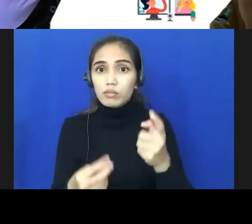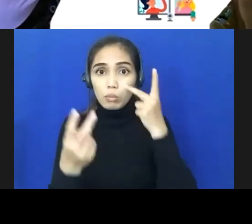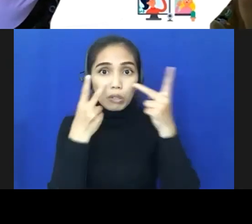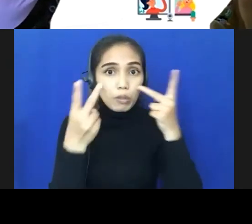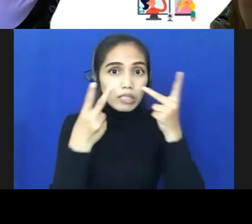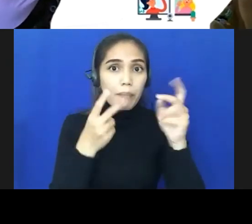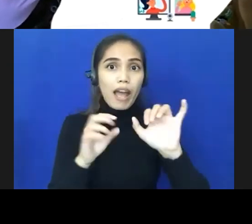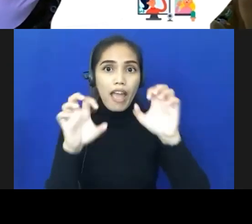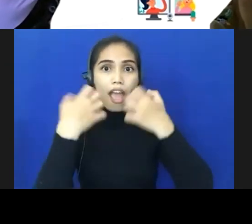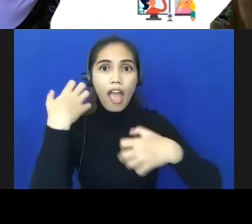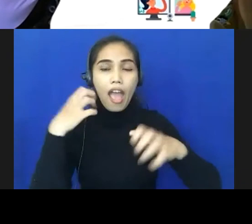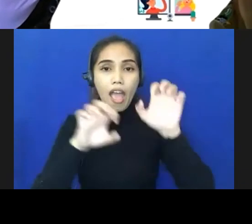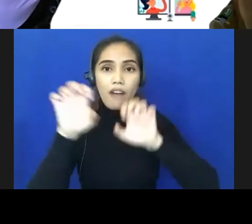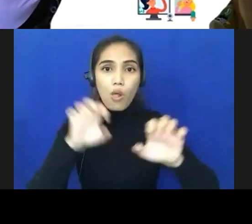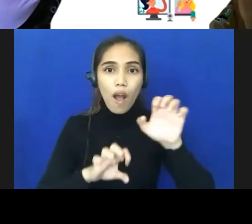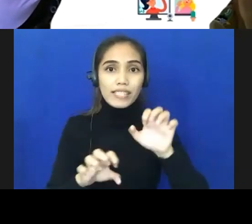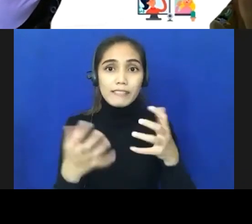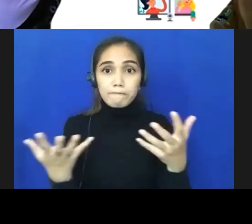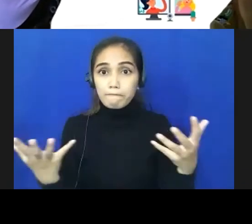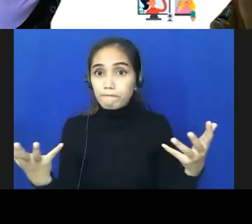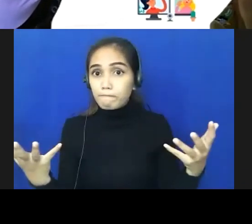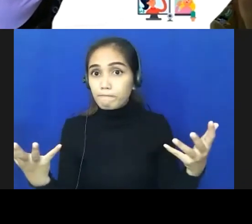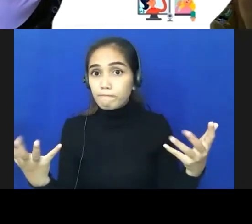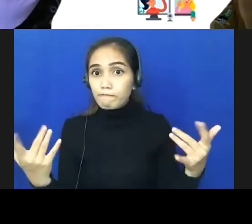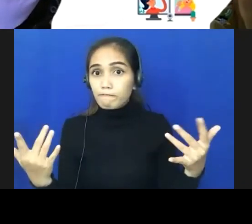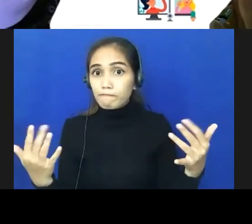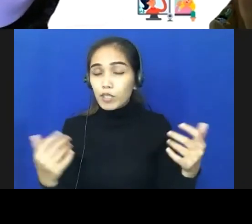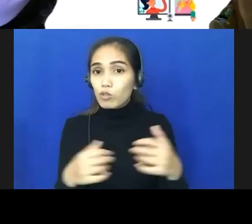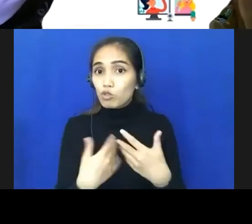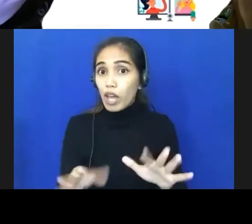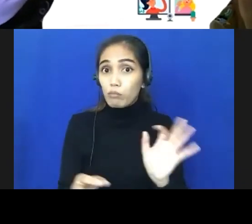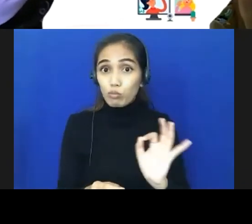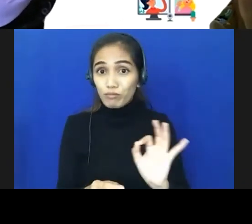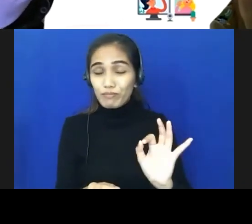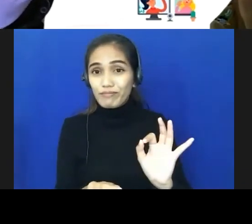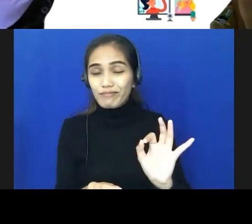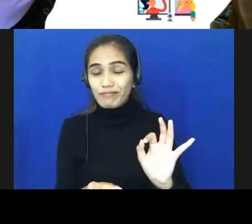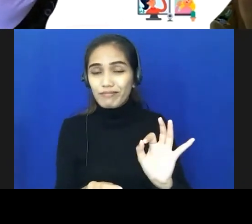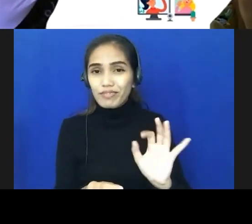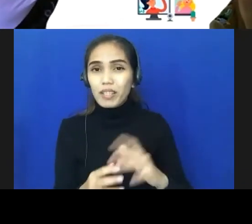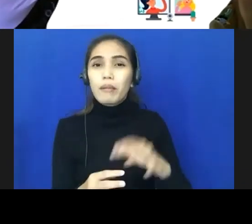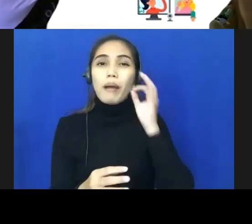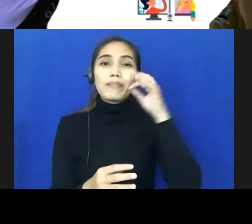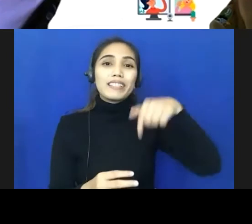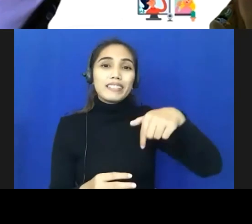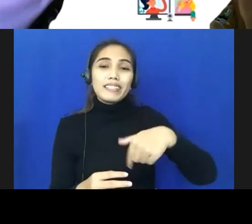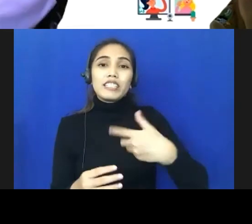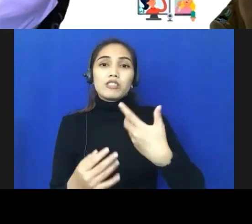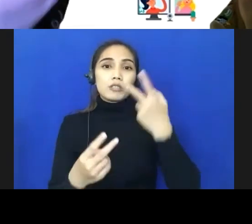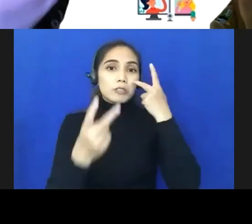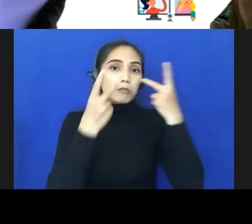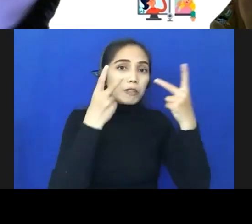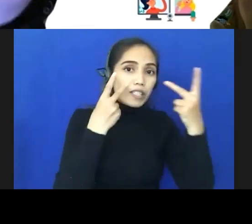evaluasi kepada puskesmas-puskesmas yang sudah melakukan Kalakarya Dok? Kira-kira sudah ada hasilnya? Ini mana melakukan supervisinya